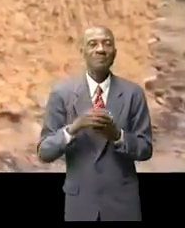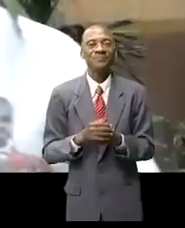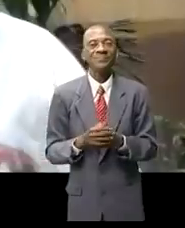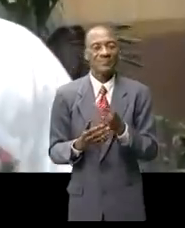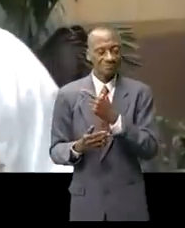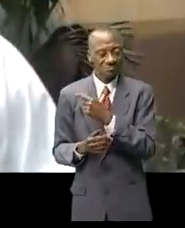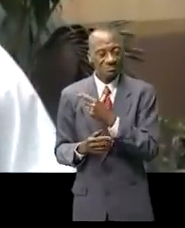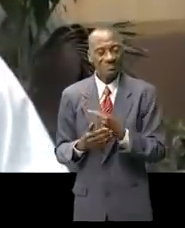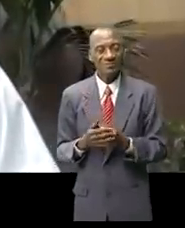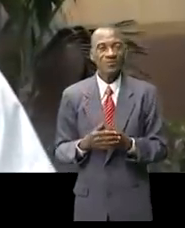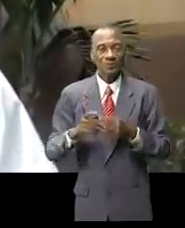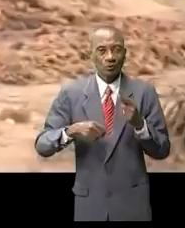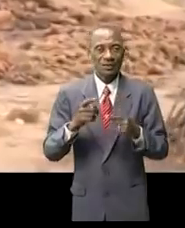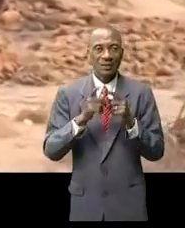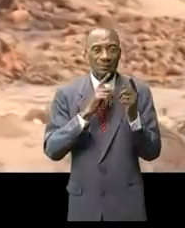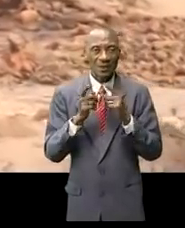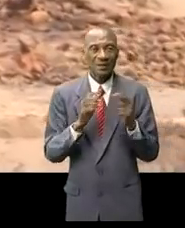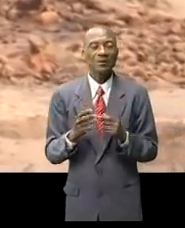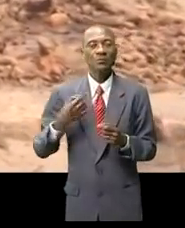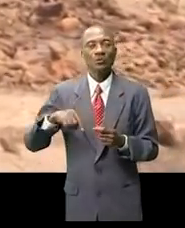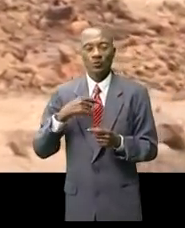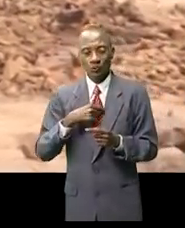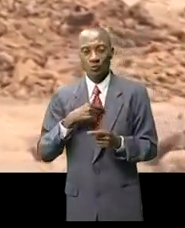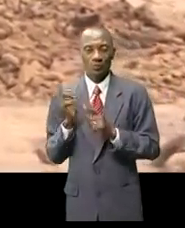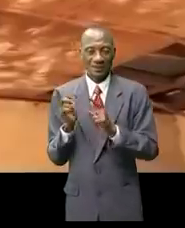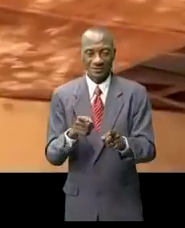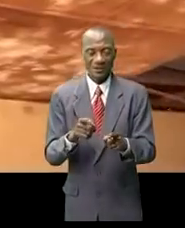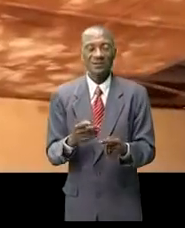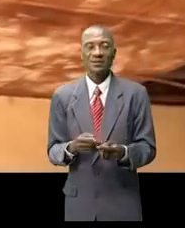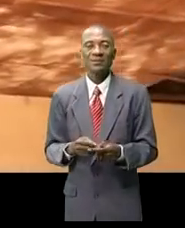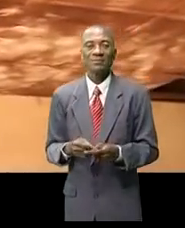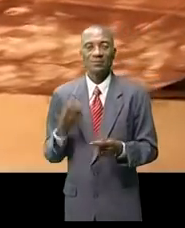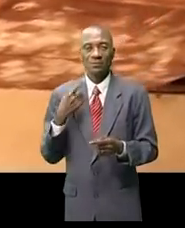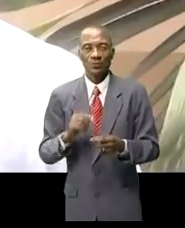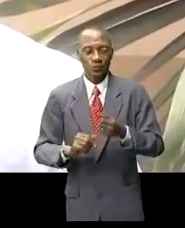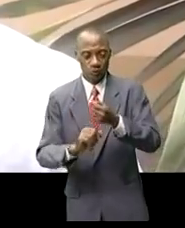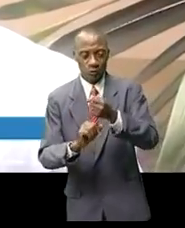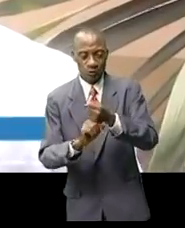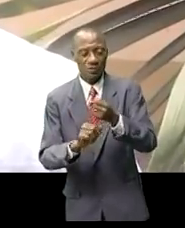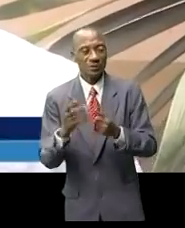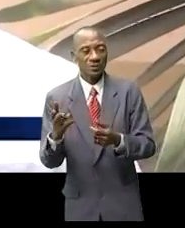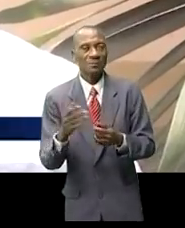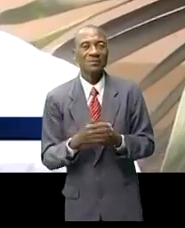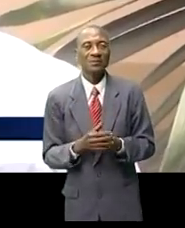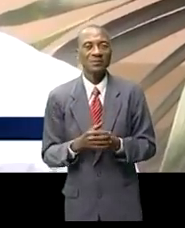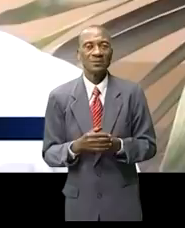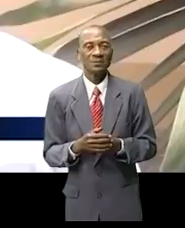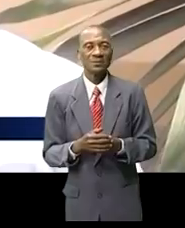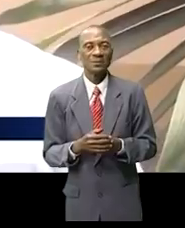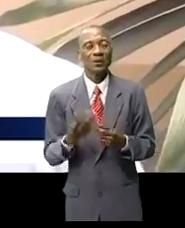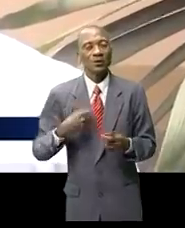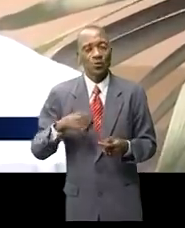suit le principal, aussi au principe de complémentarité. Quand vous lisez bien Fatih, faites bien la lecture sur